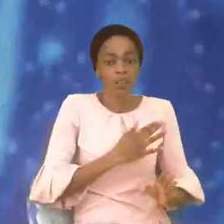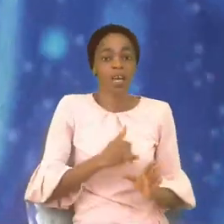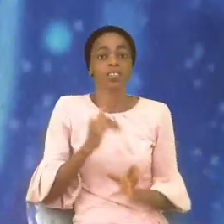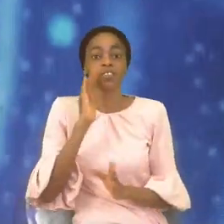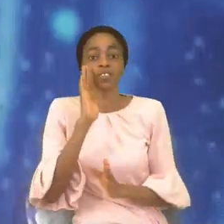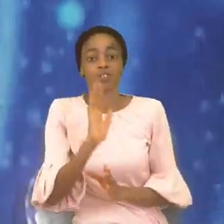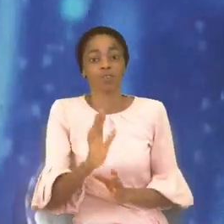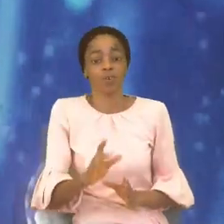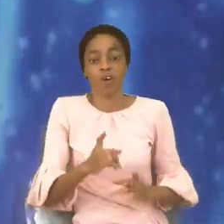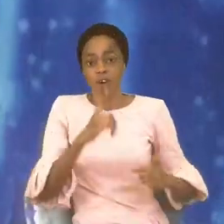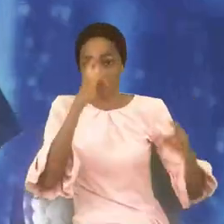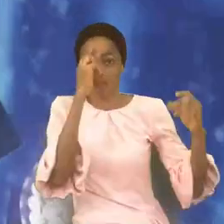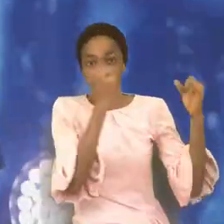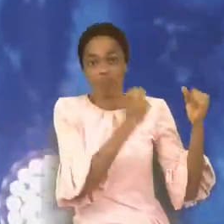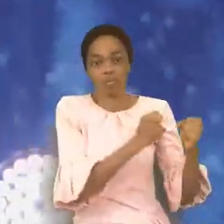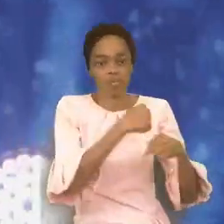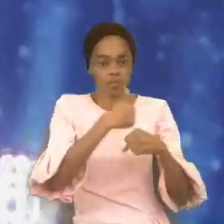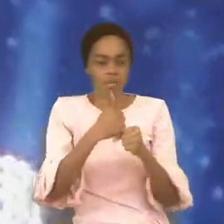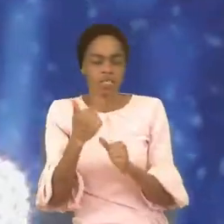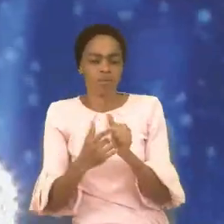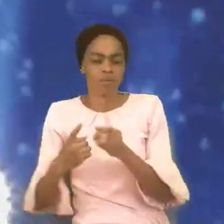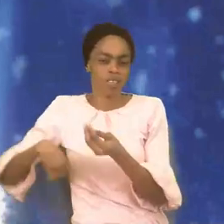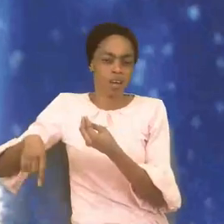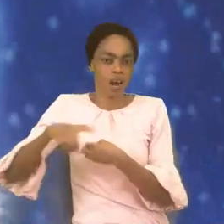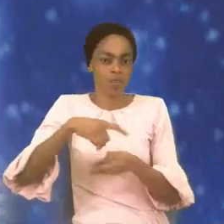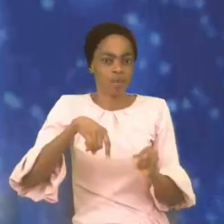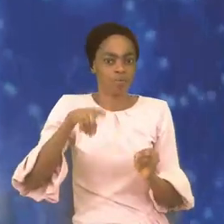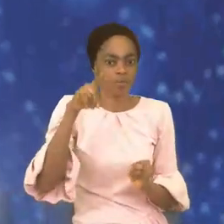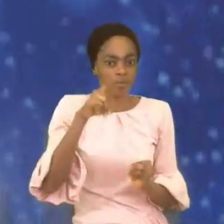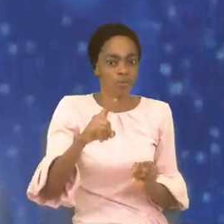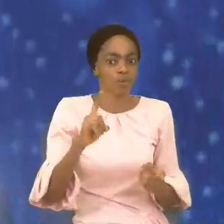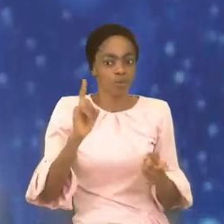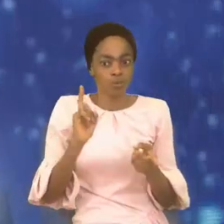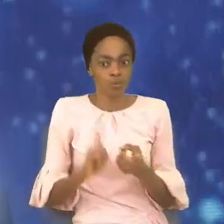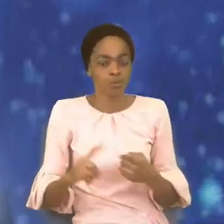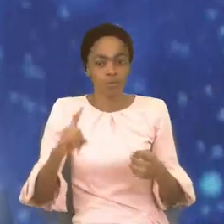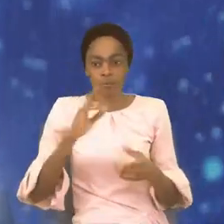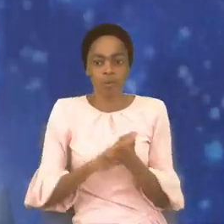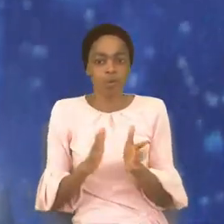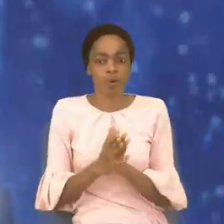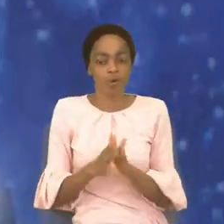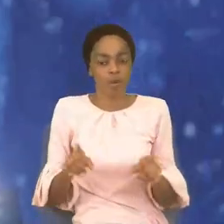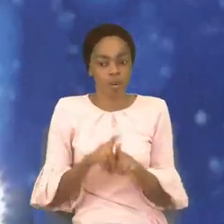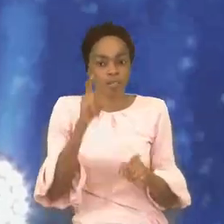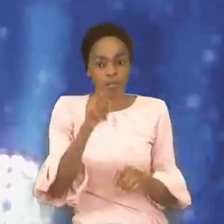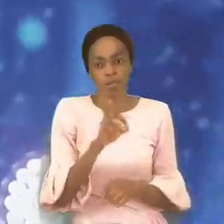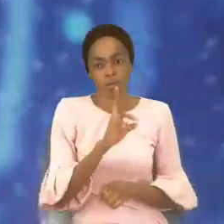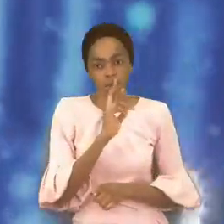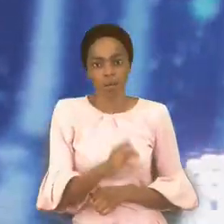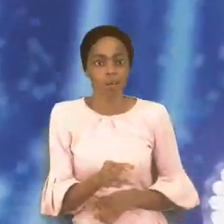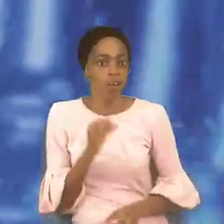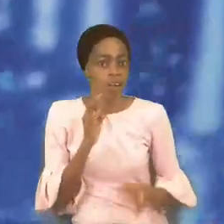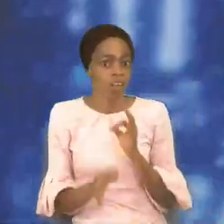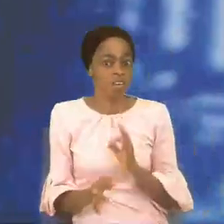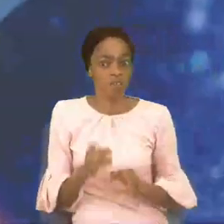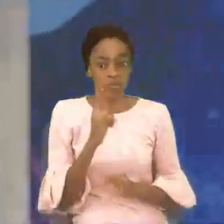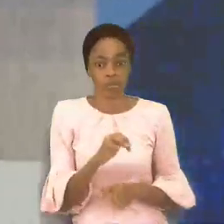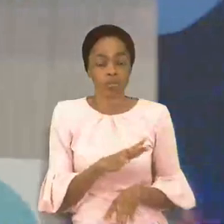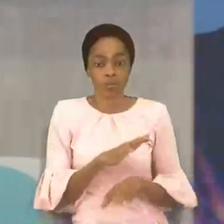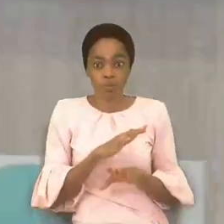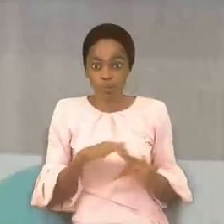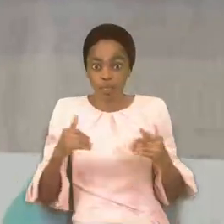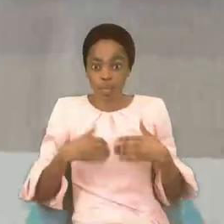oublie toute chose autour de toi à te prendre tel que tu es. Si tu n'as pas la